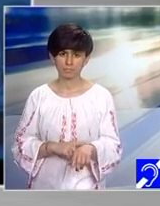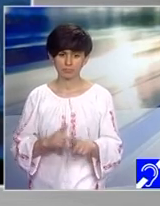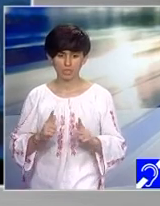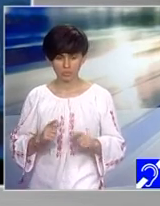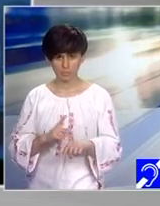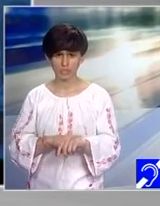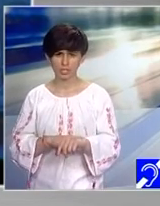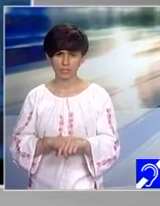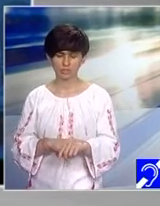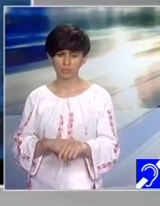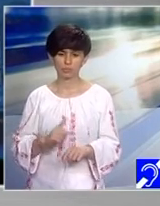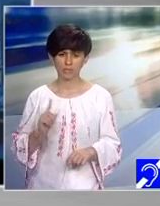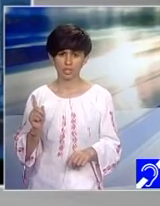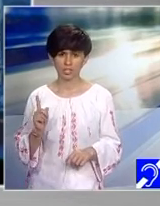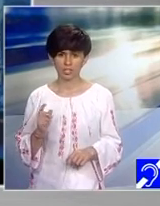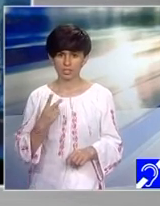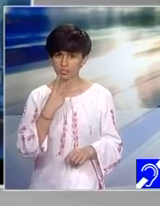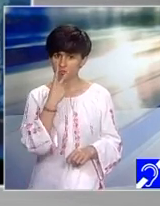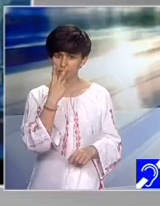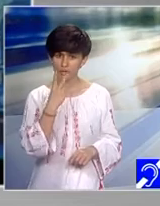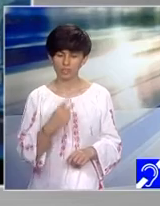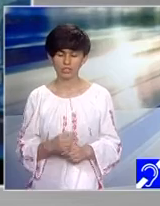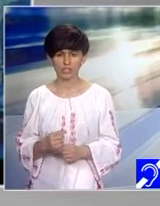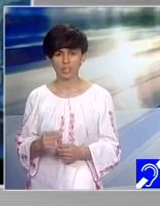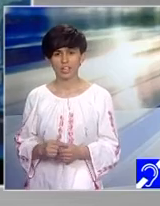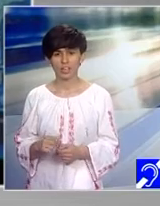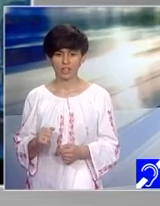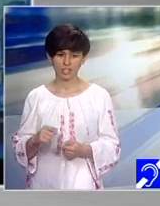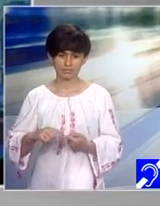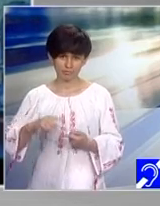sticle de suc vândute într-o zi, ceea ce e legitim și e